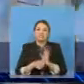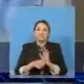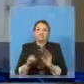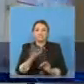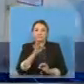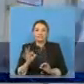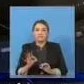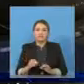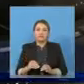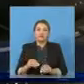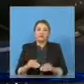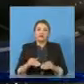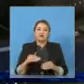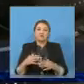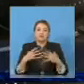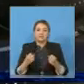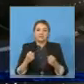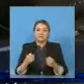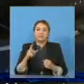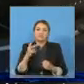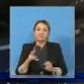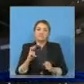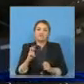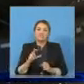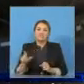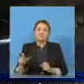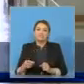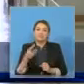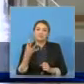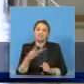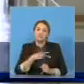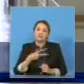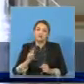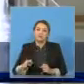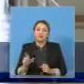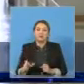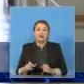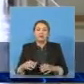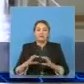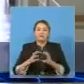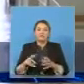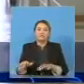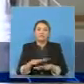2,6%. Выписаны по выздоровлению 200 человек, 4 летальных случая. Всего в стране выявлено